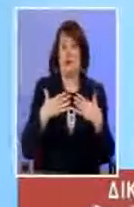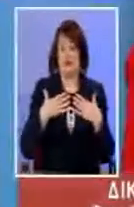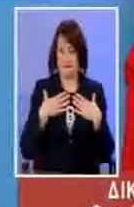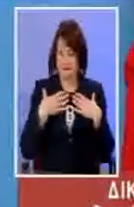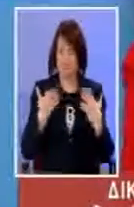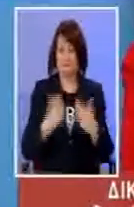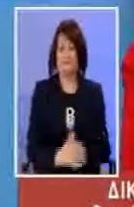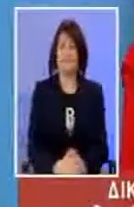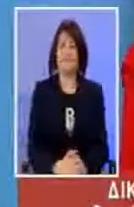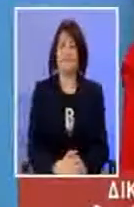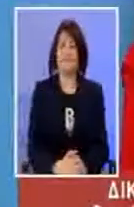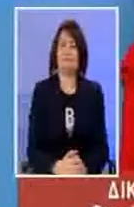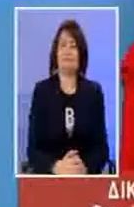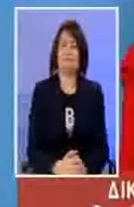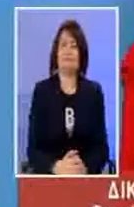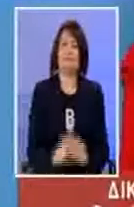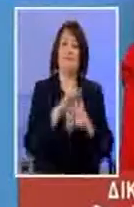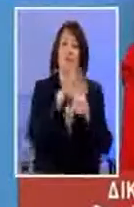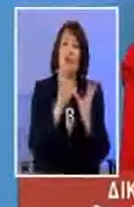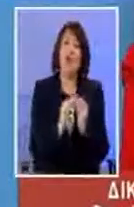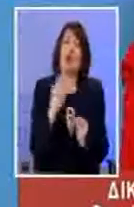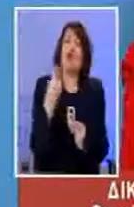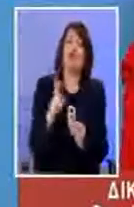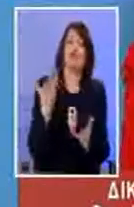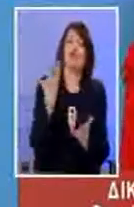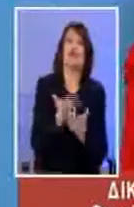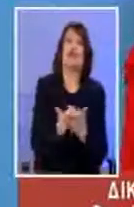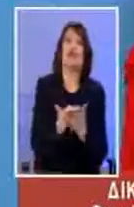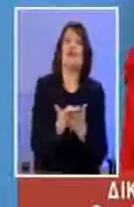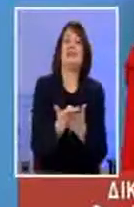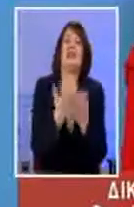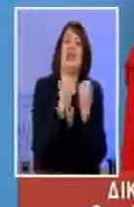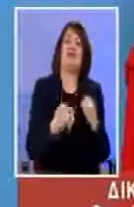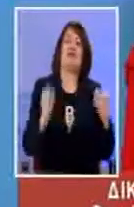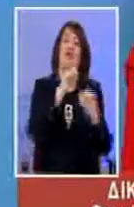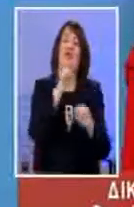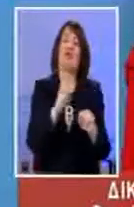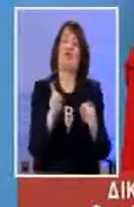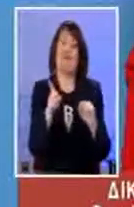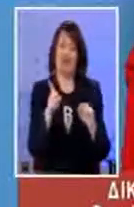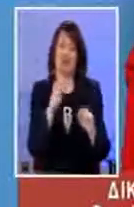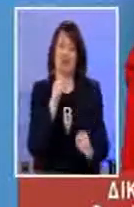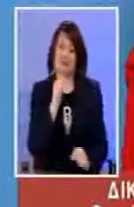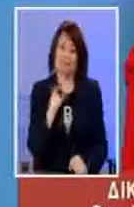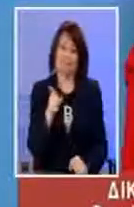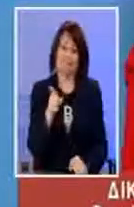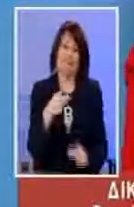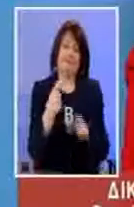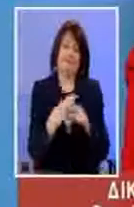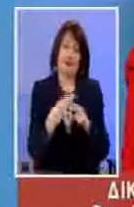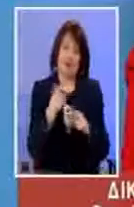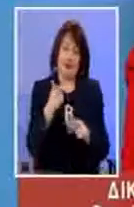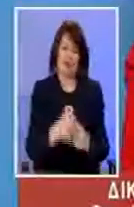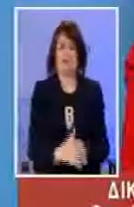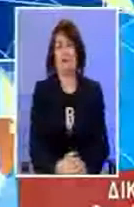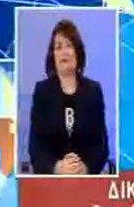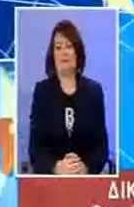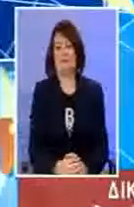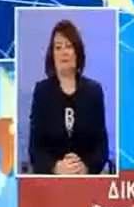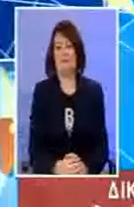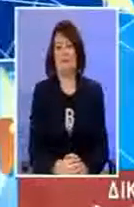κύριε Κυμπουρόπουλε, όλα οδηγούν στο αίτημα το δικό σας. Για αυτόνομη διαβίωση. Νομίζω ότι αυτό είναι το πιο σημαντικό. Ανεξάρτητη.